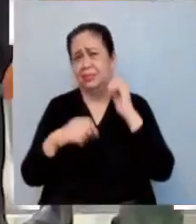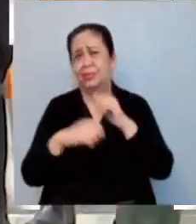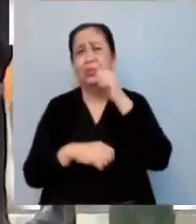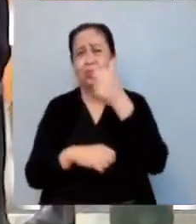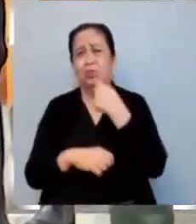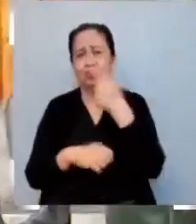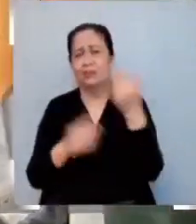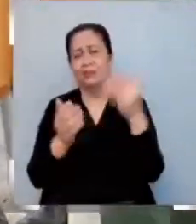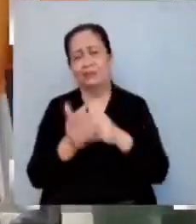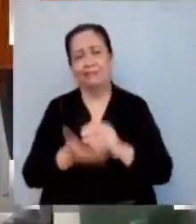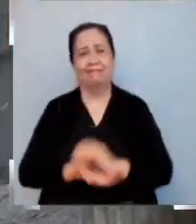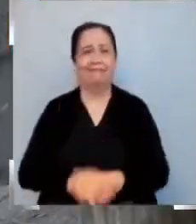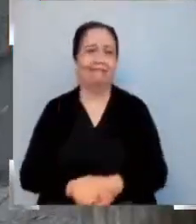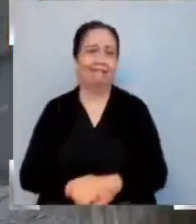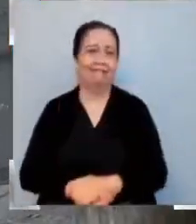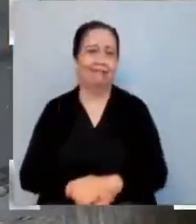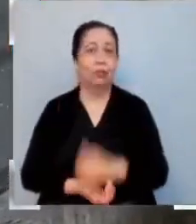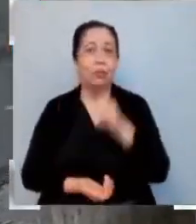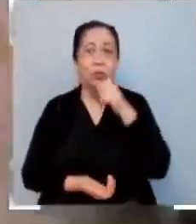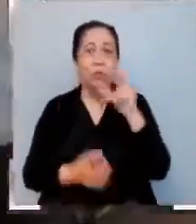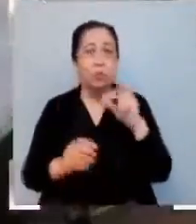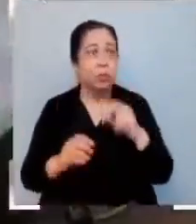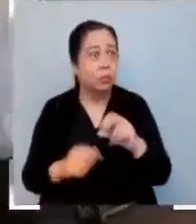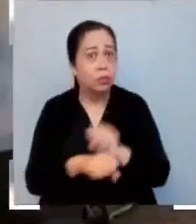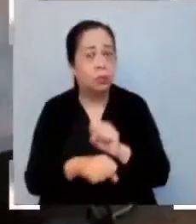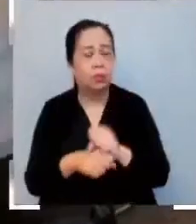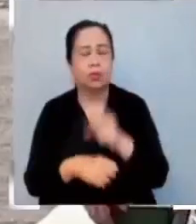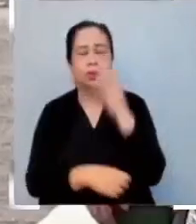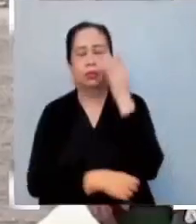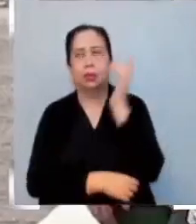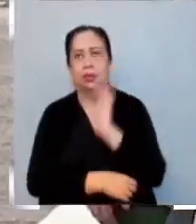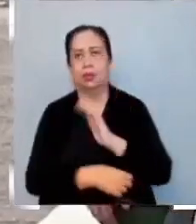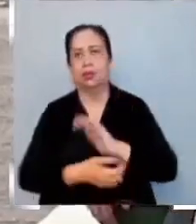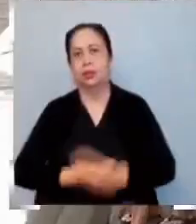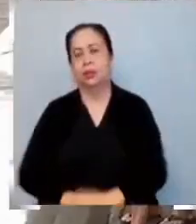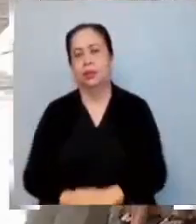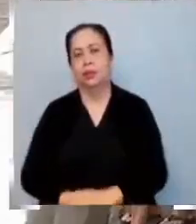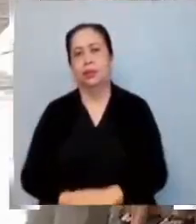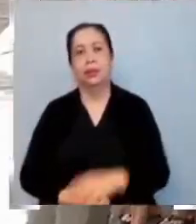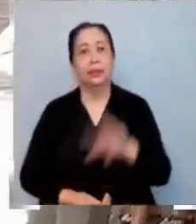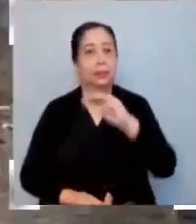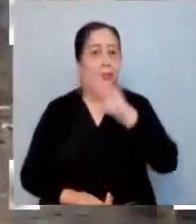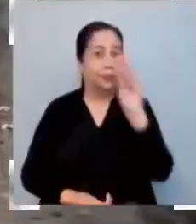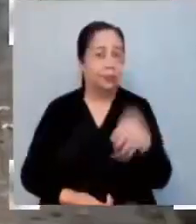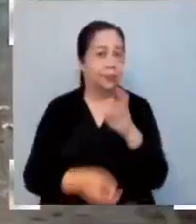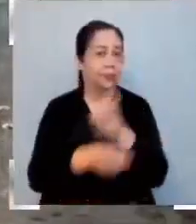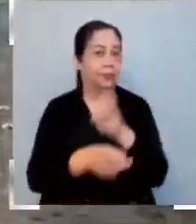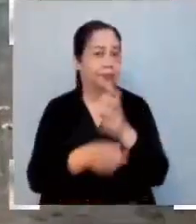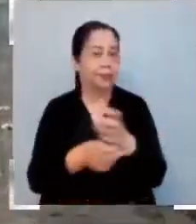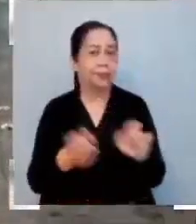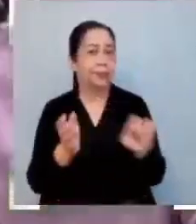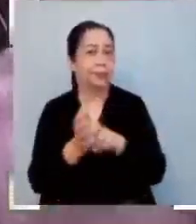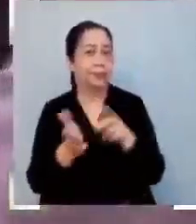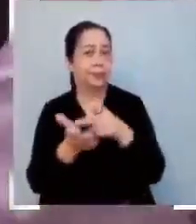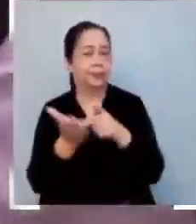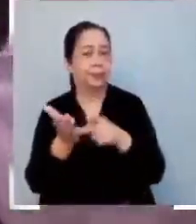ulit. Wala rin pasok bukas. My God. Sa Maynila naman, pahirap ang makasakay sa bahagi ng